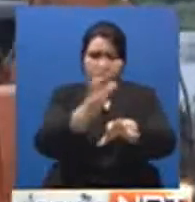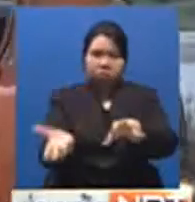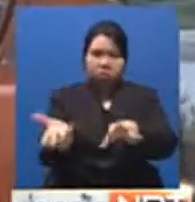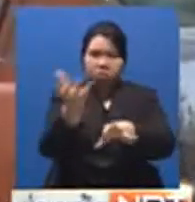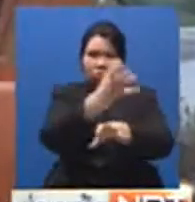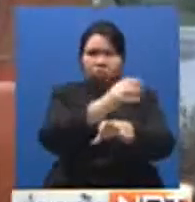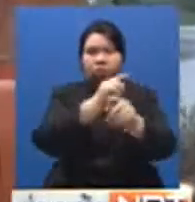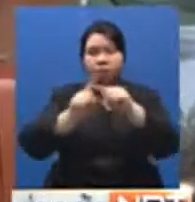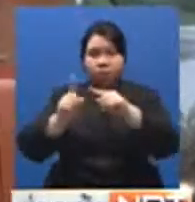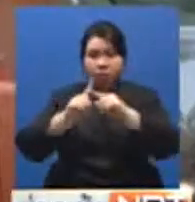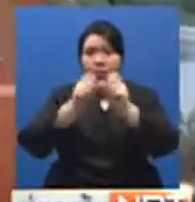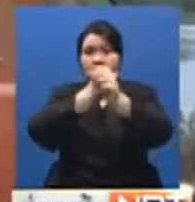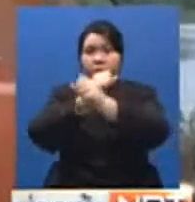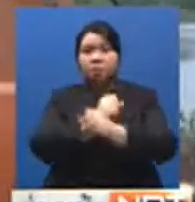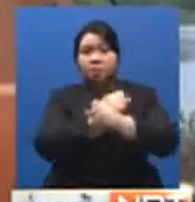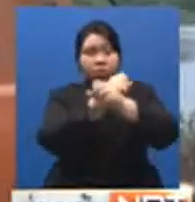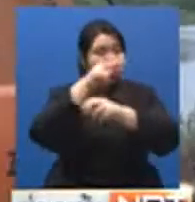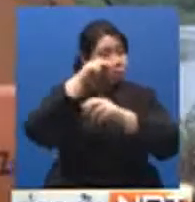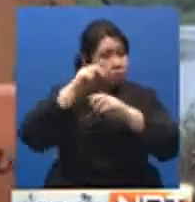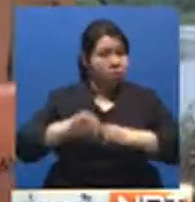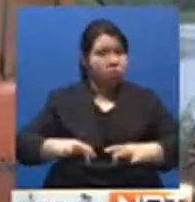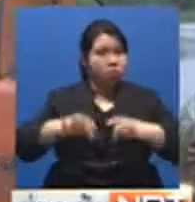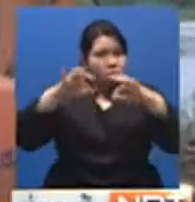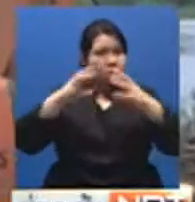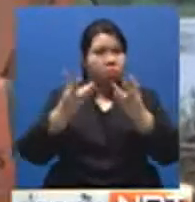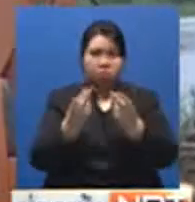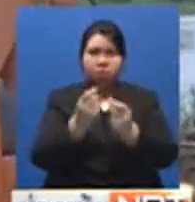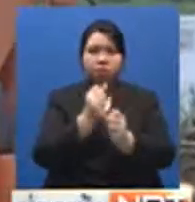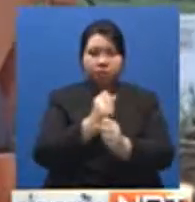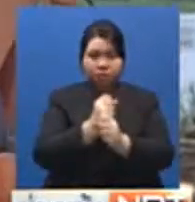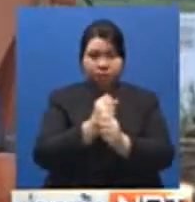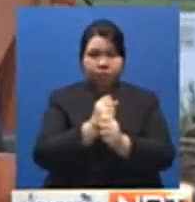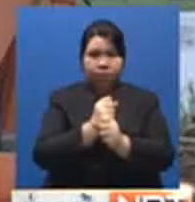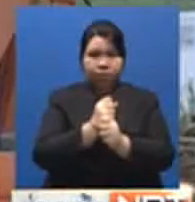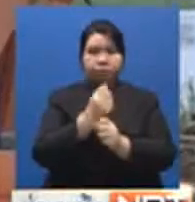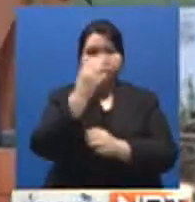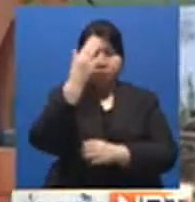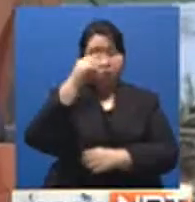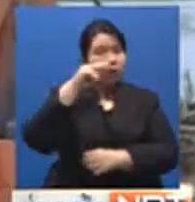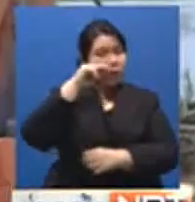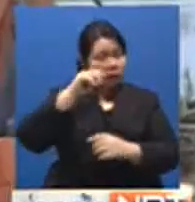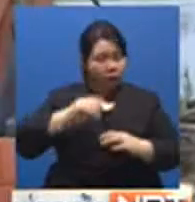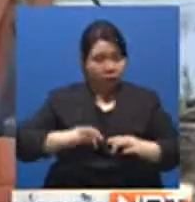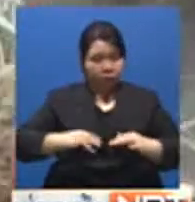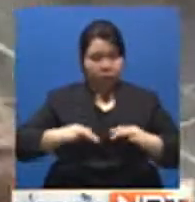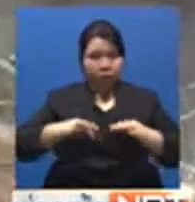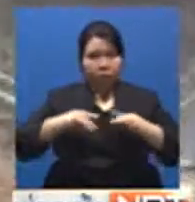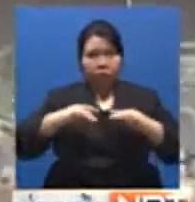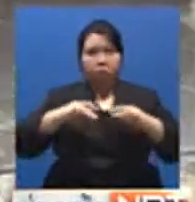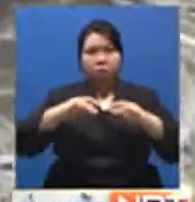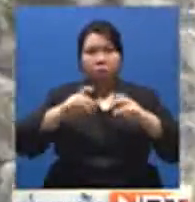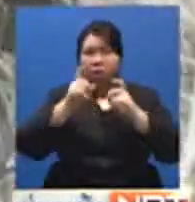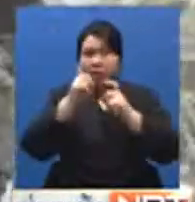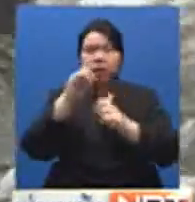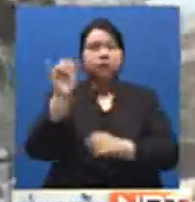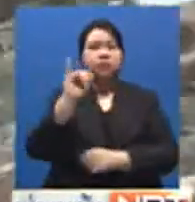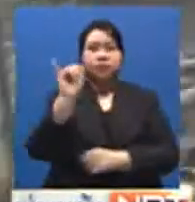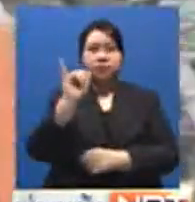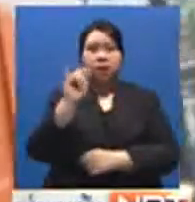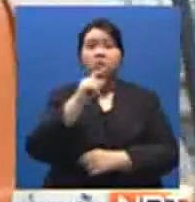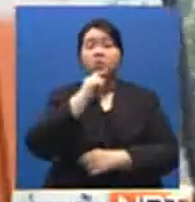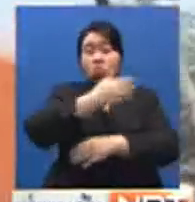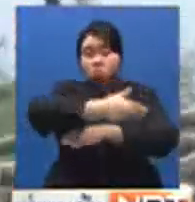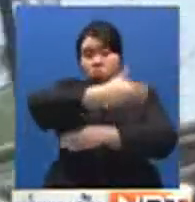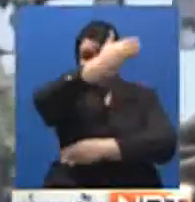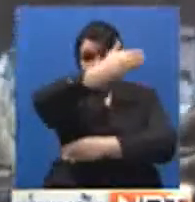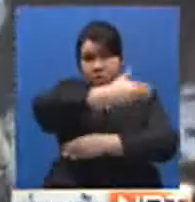ตลิ่งพังและป้องกันน้ำท่วมให้แล้วเสร็จเออเร็วขณะที่ปริมาณน้ำที่เพิ่มสูงขึ้นก็ยังไม่ถึงจุดวิกฤติต่างหากเขื่อนเจ้าพระยา